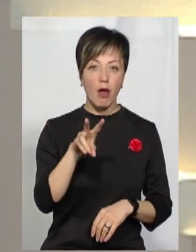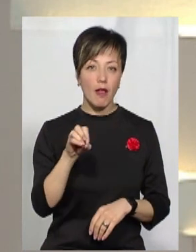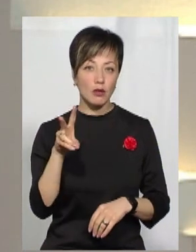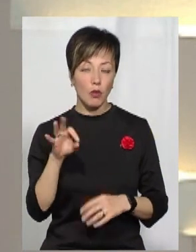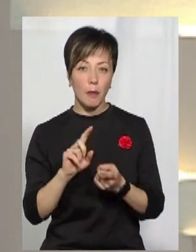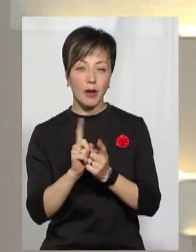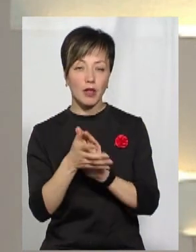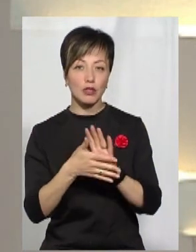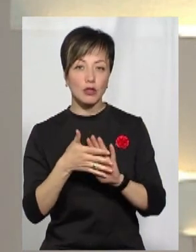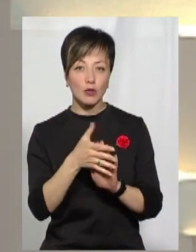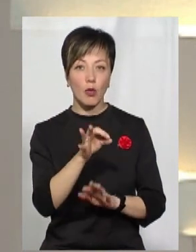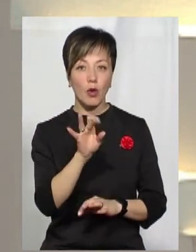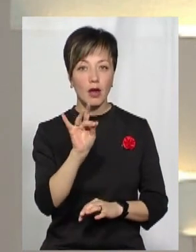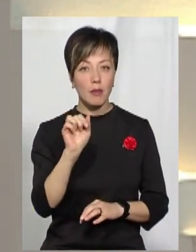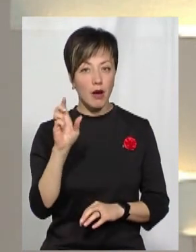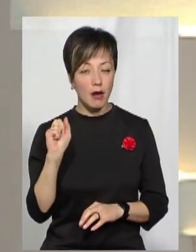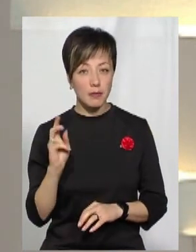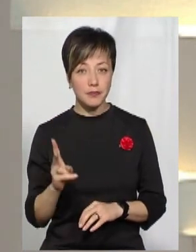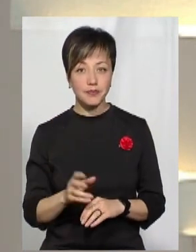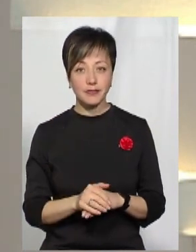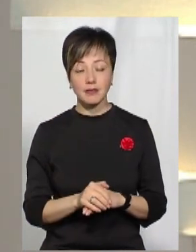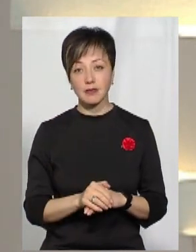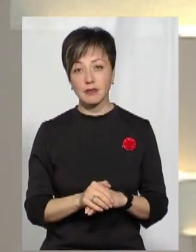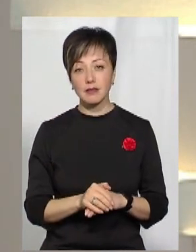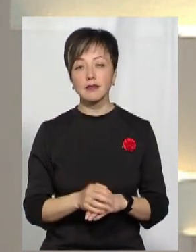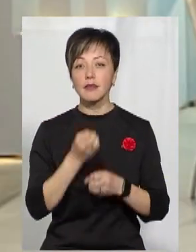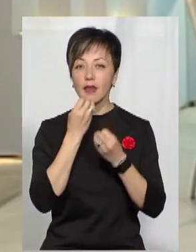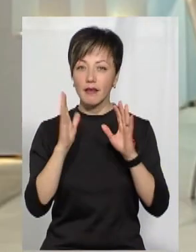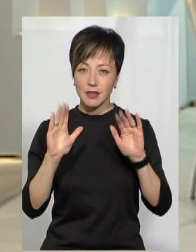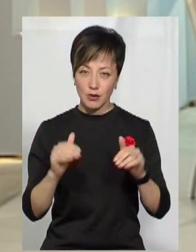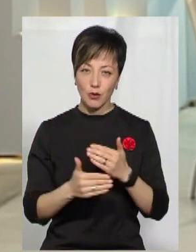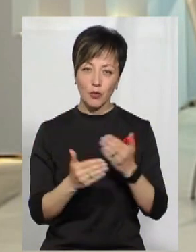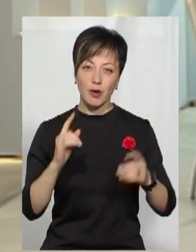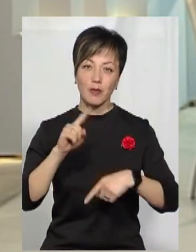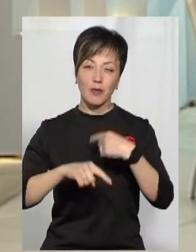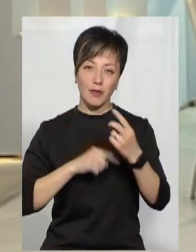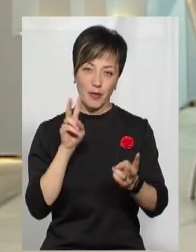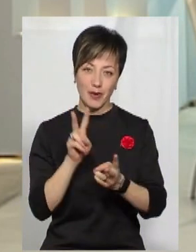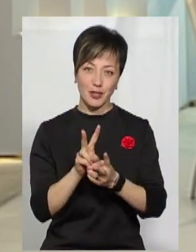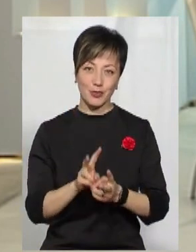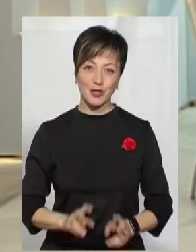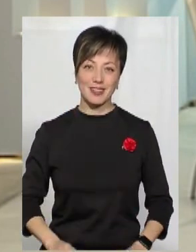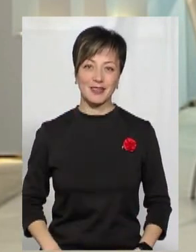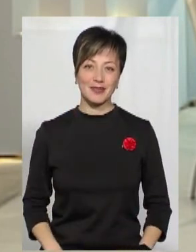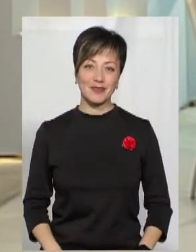і перекладачка на жестову мову Ольга Рибак. На все добре. Побачимося у темі дня.